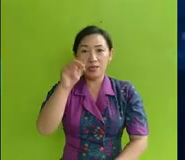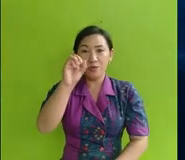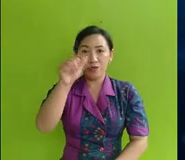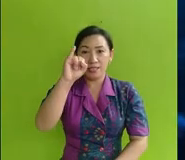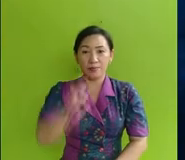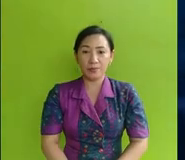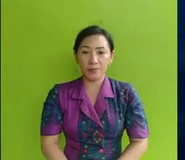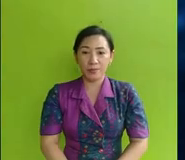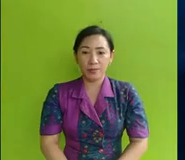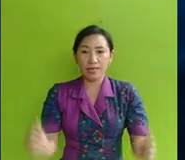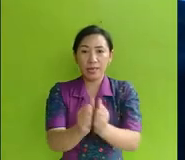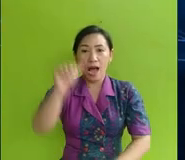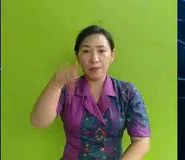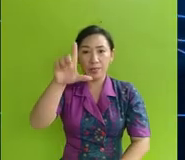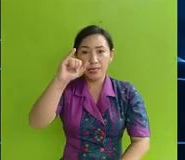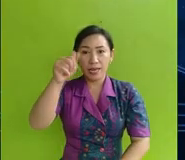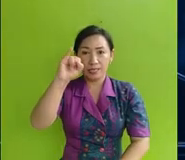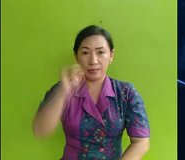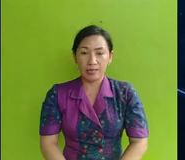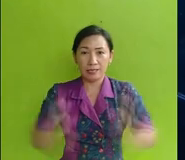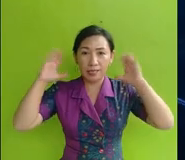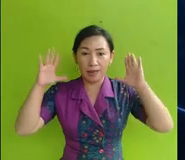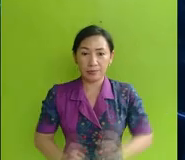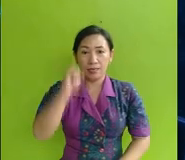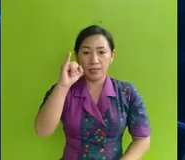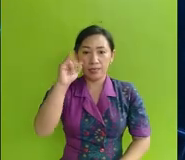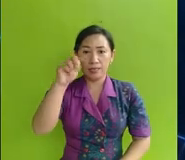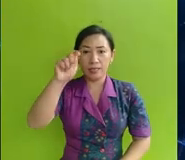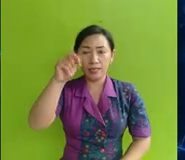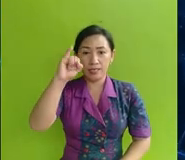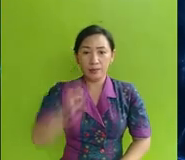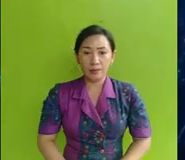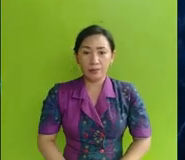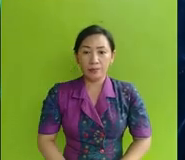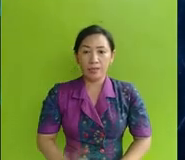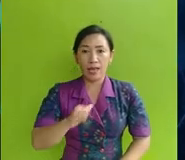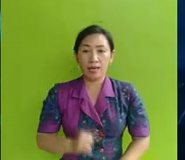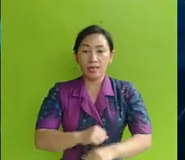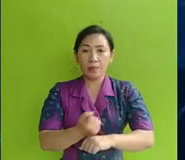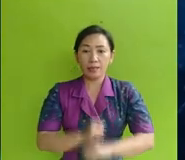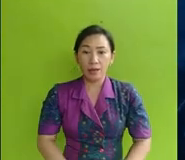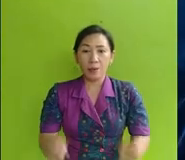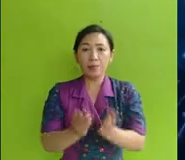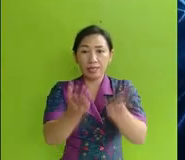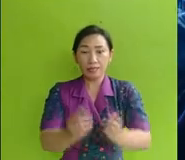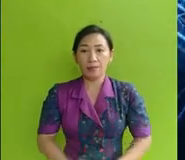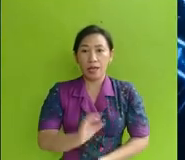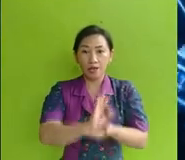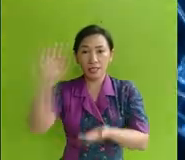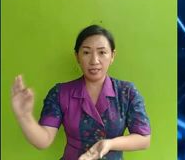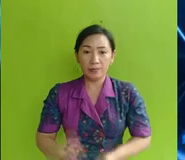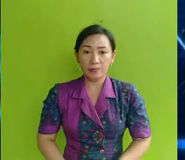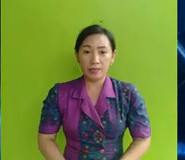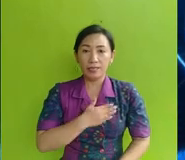berinovasi dengan aplikasi singa instansi, yaitu sistem informasi gabungan antar instansi